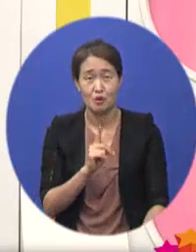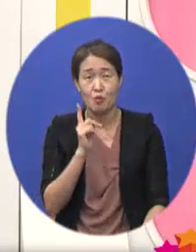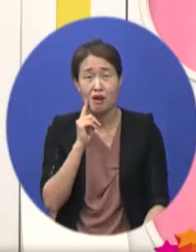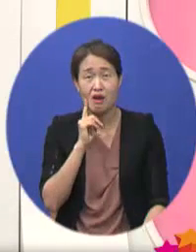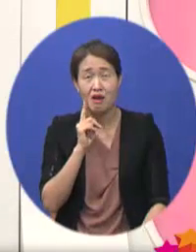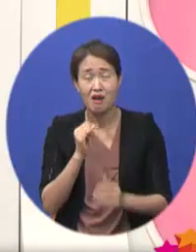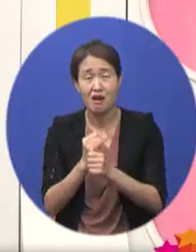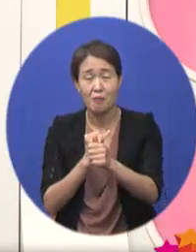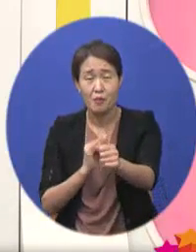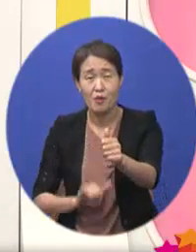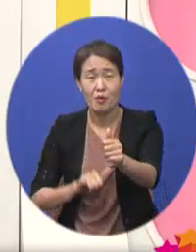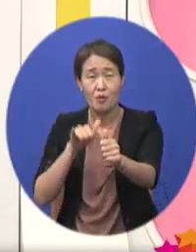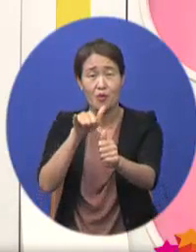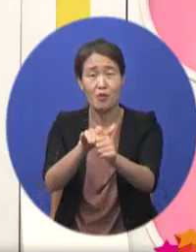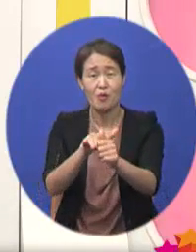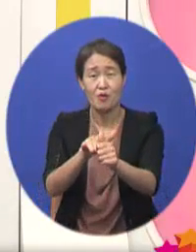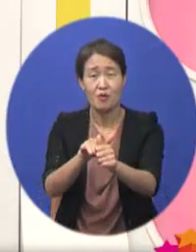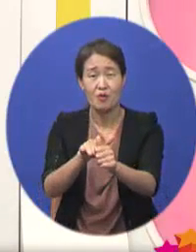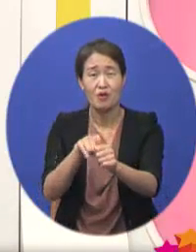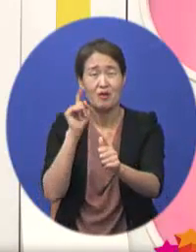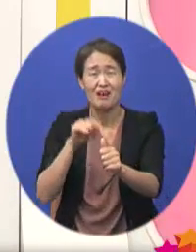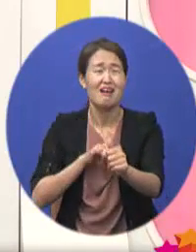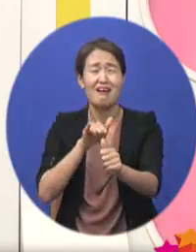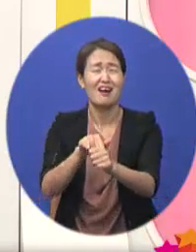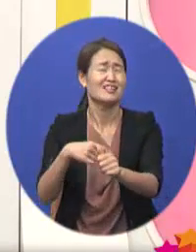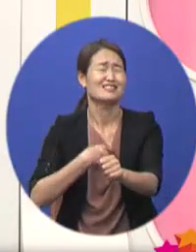가는데 왜 울어요? 가기 싫어서?